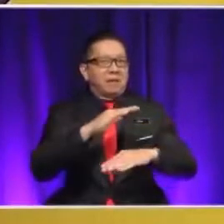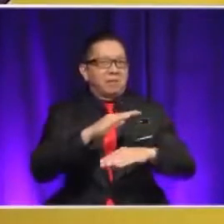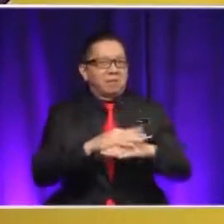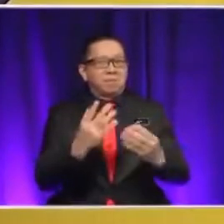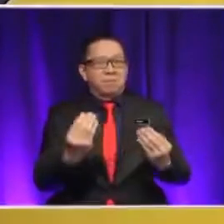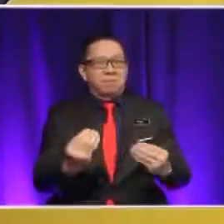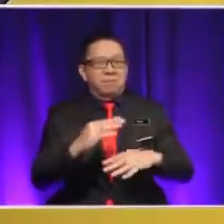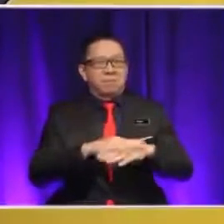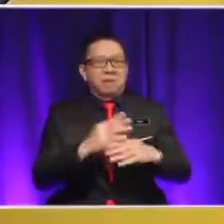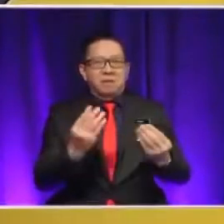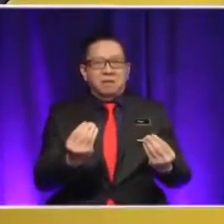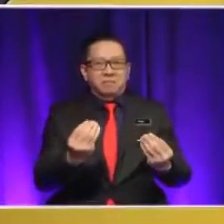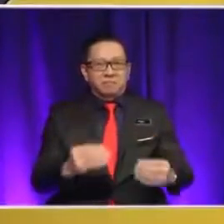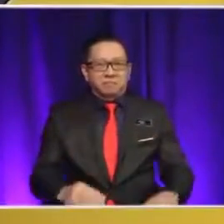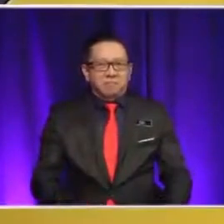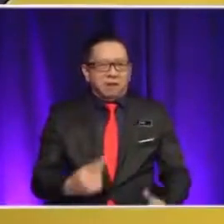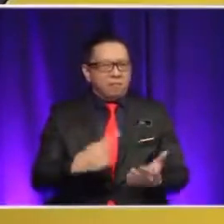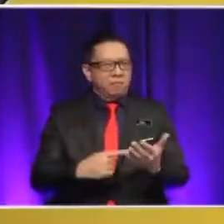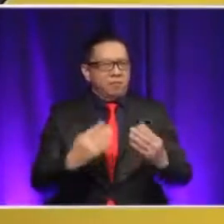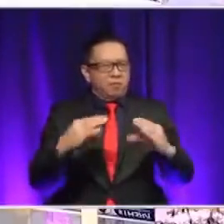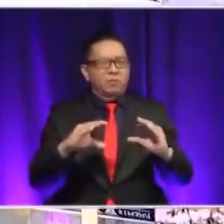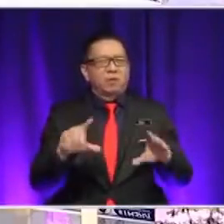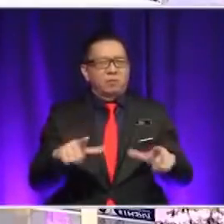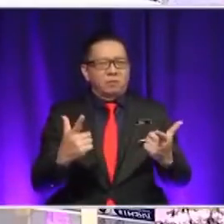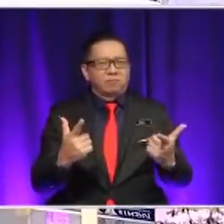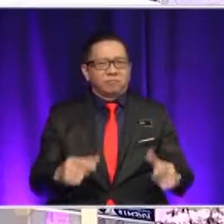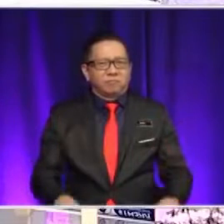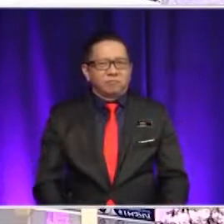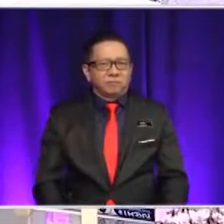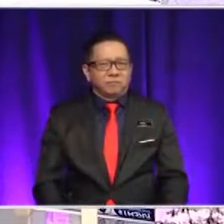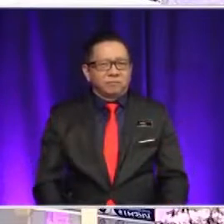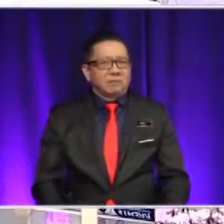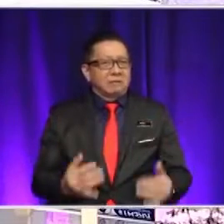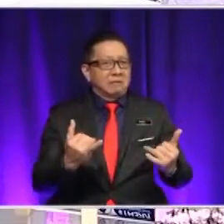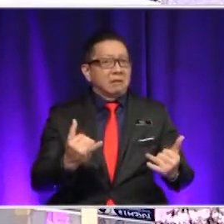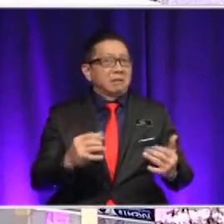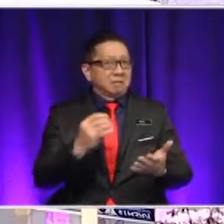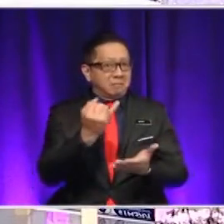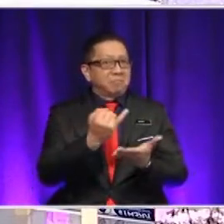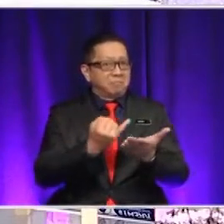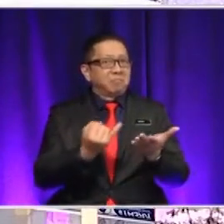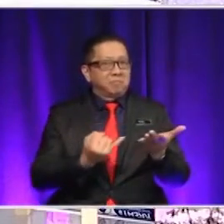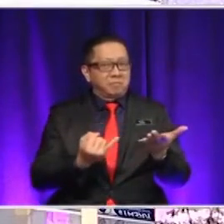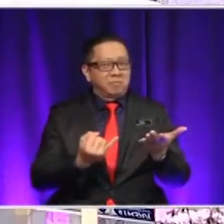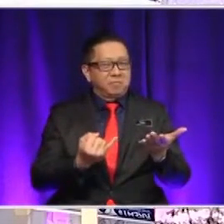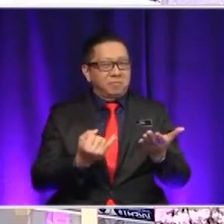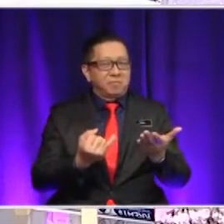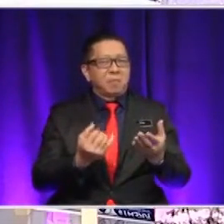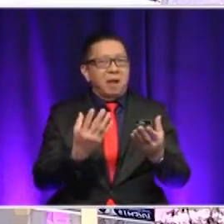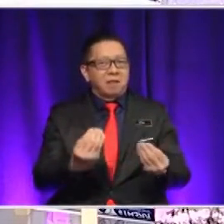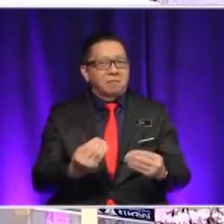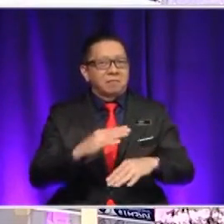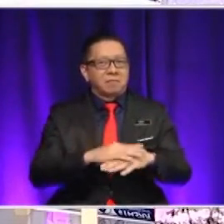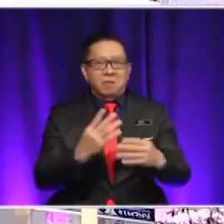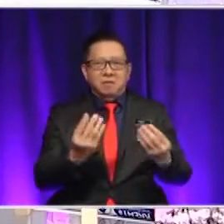Jadi ini aku ya kita akan Coba lakukan Oke kita ngomong gambate Ini catatan basah atau basah